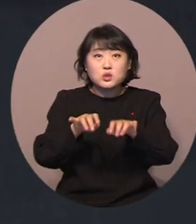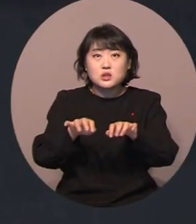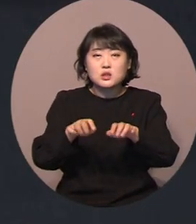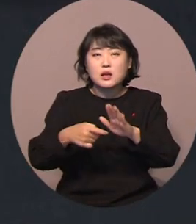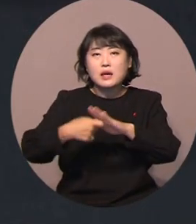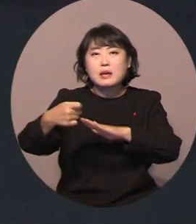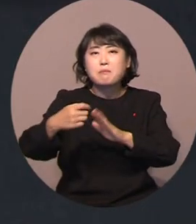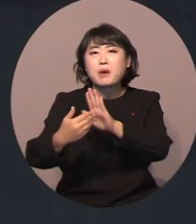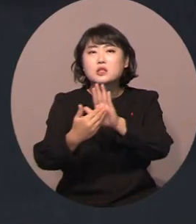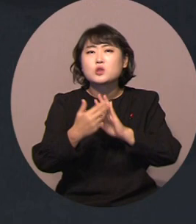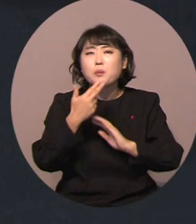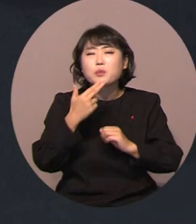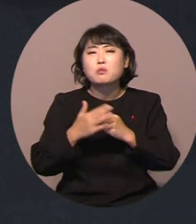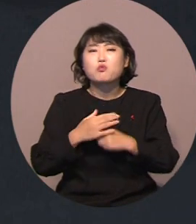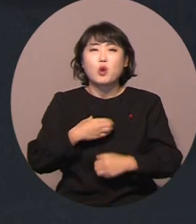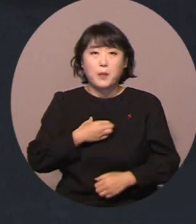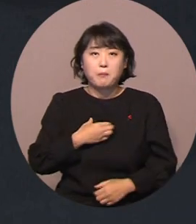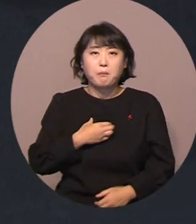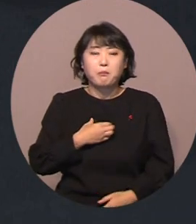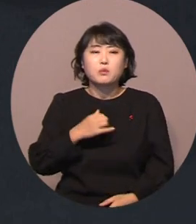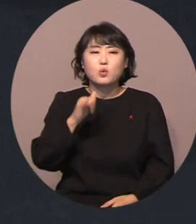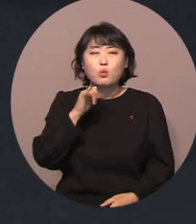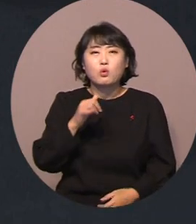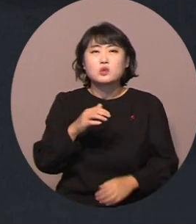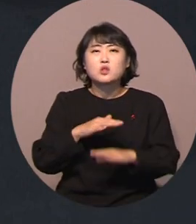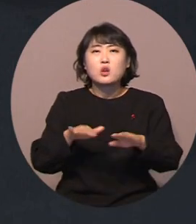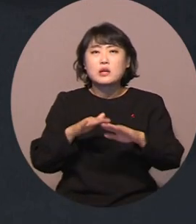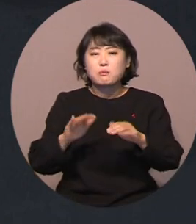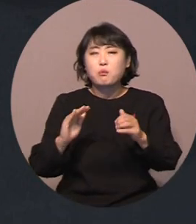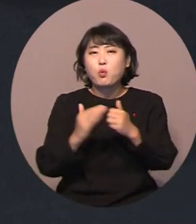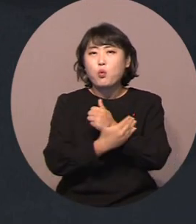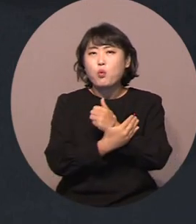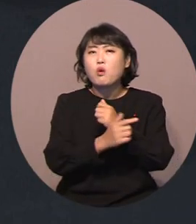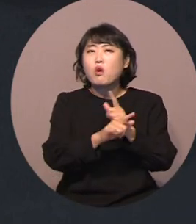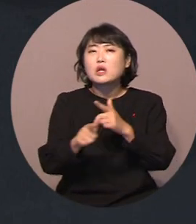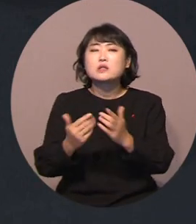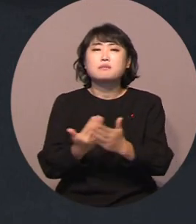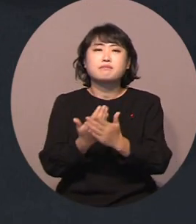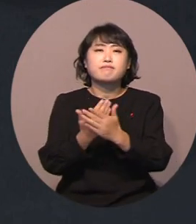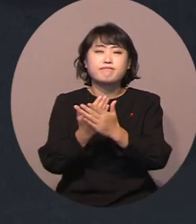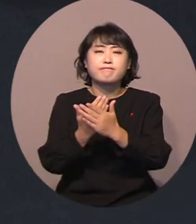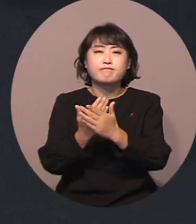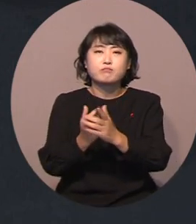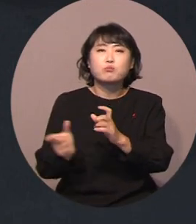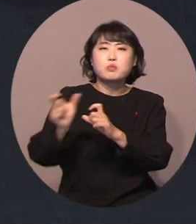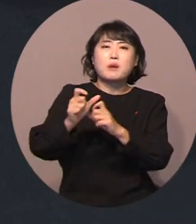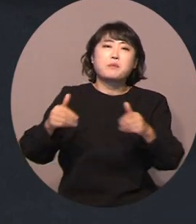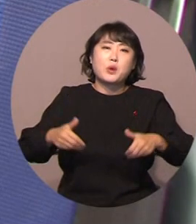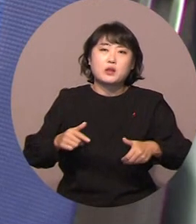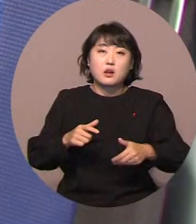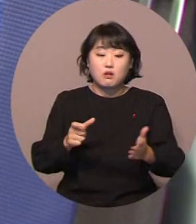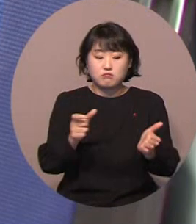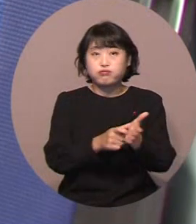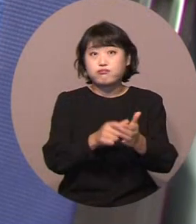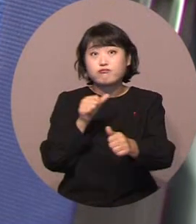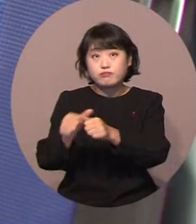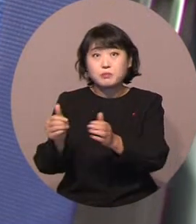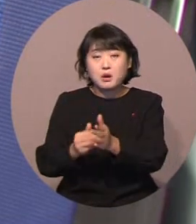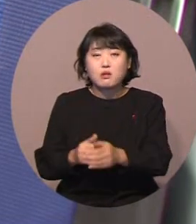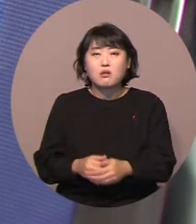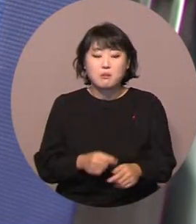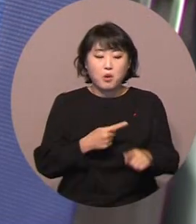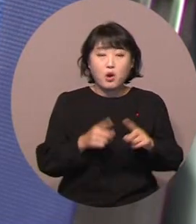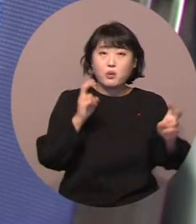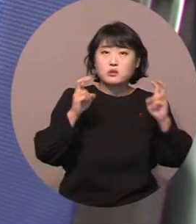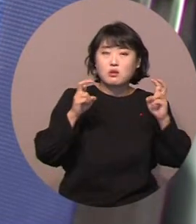노출 위험이 있고 인증과 개인정보 처리하면 보호 등에 개선이 필요하다는 내용이 명시되 있습니다 평가를 진행한